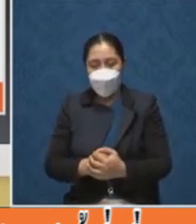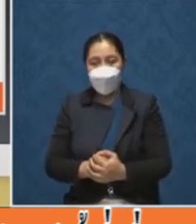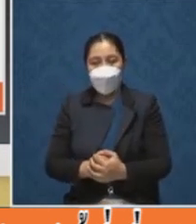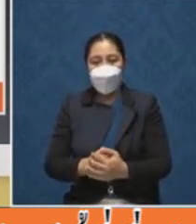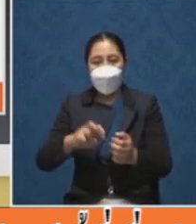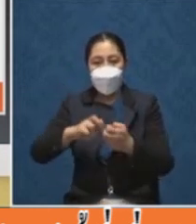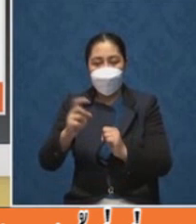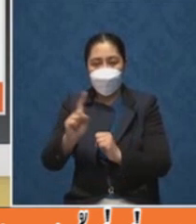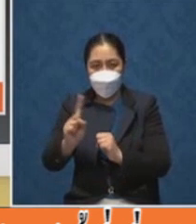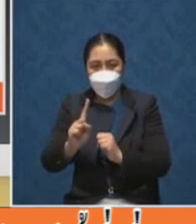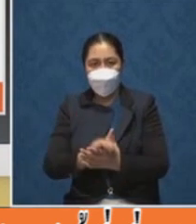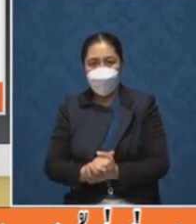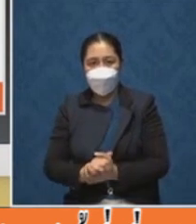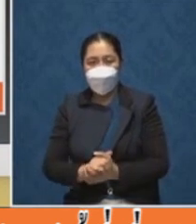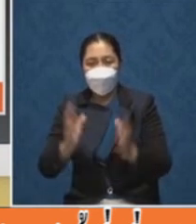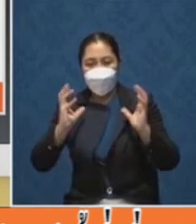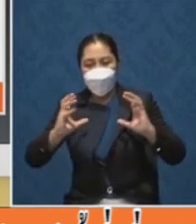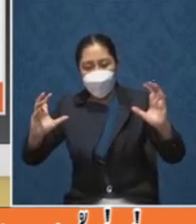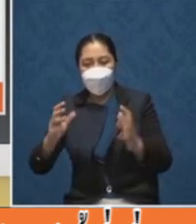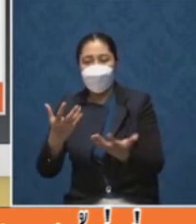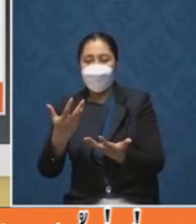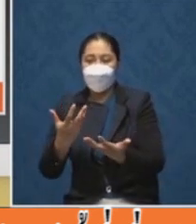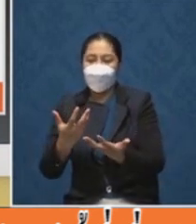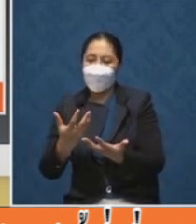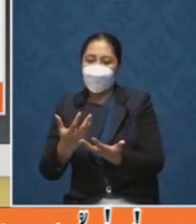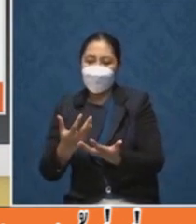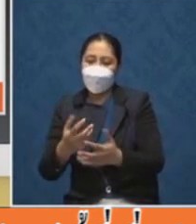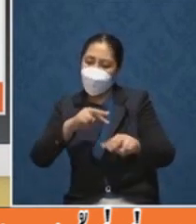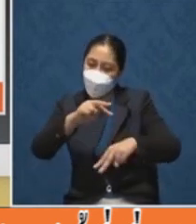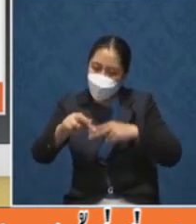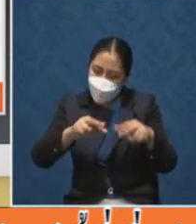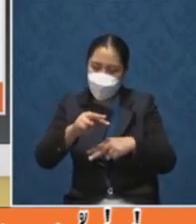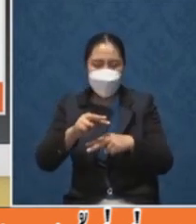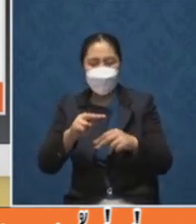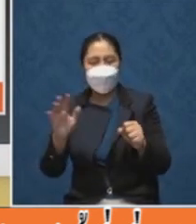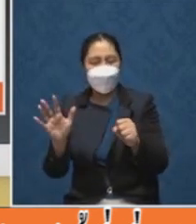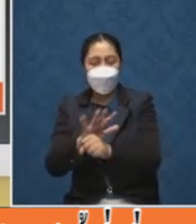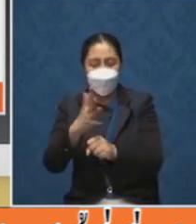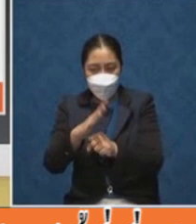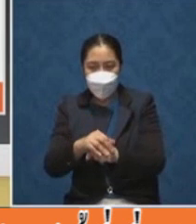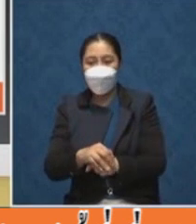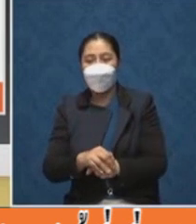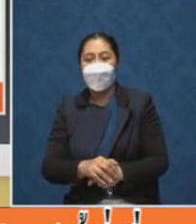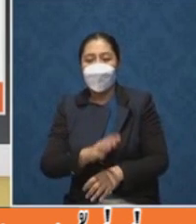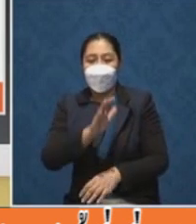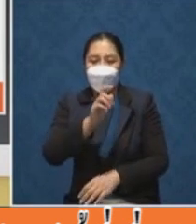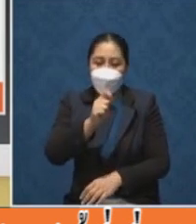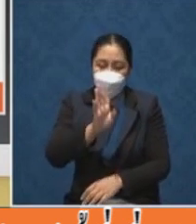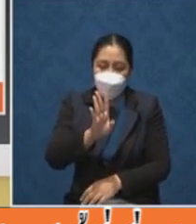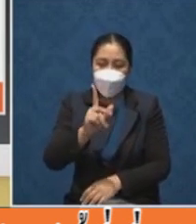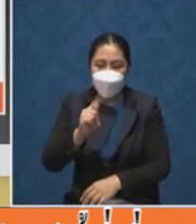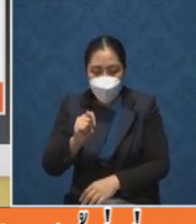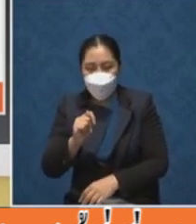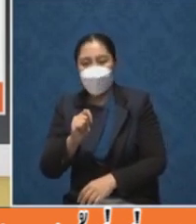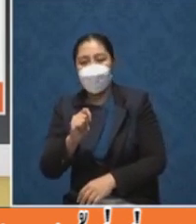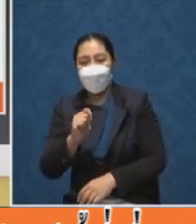เห็นถึงรัฐบาลที่อาจจะไม่ได้ให้ความสำคัญกับการกระจายอำนาจเท่าที่ควรยังคงใช้หน่วยราชการส่วนภูมิภาคที่จะเป็นแขนข